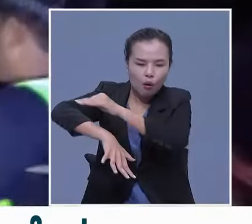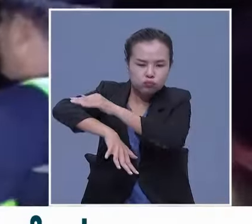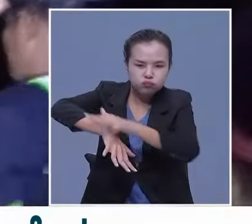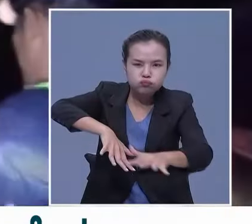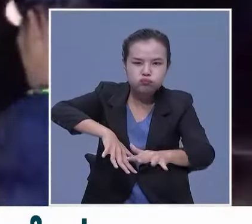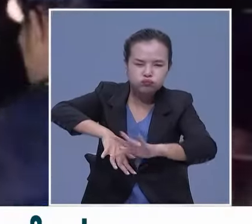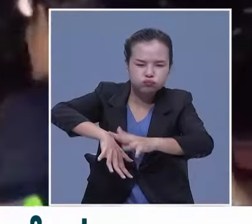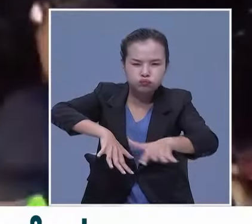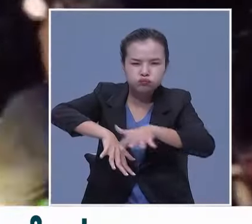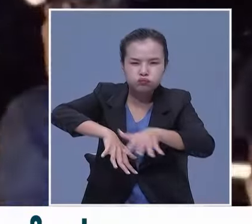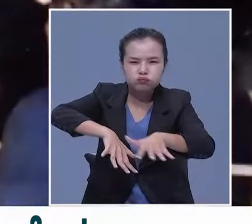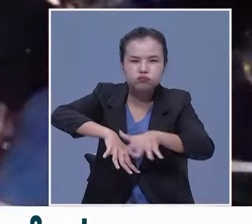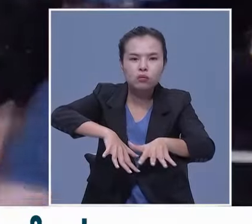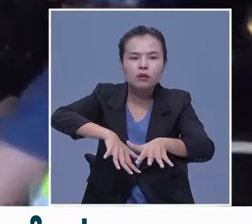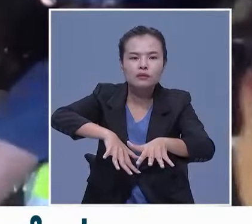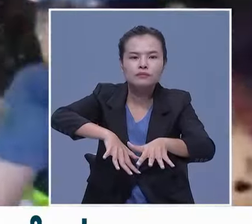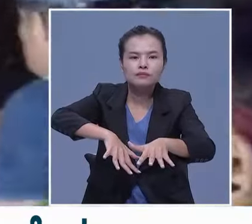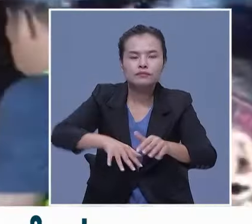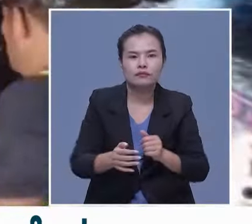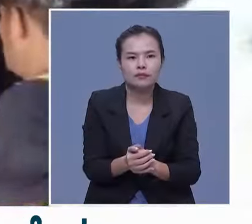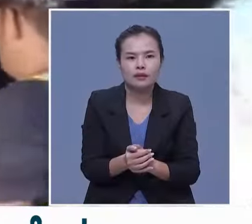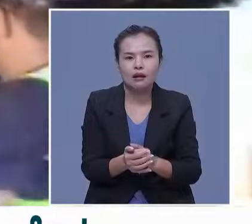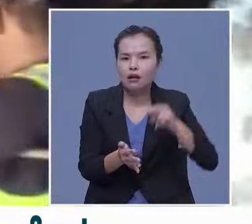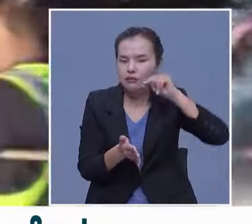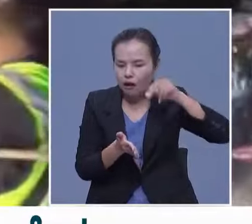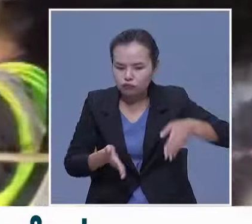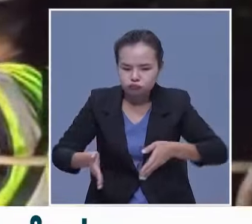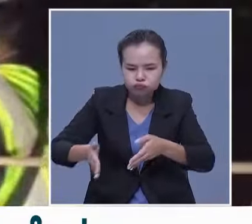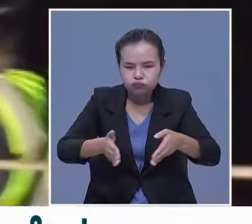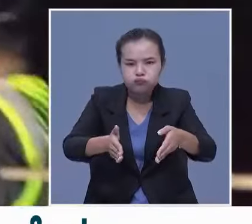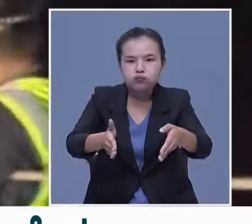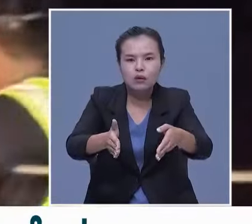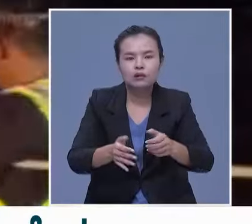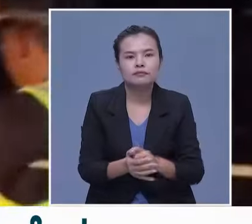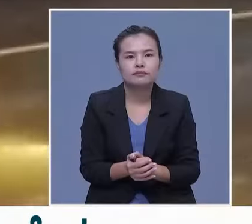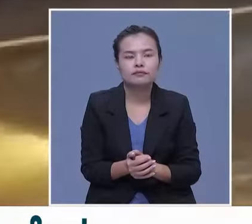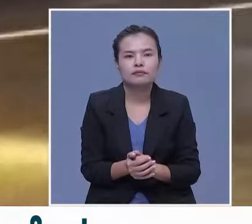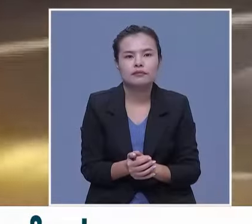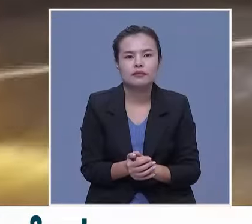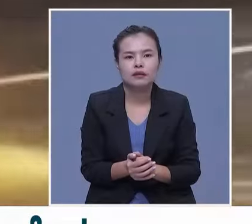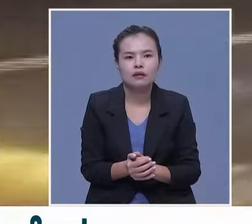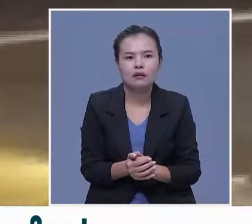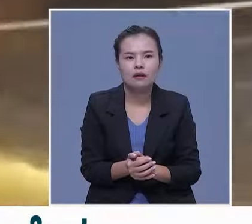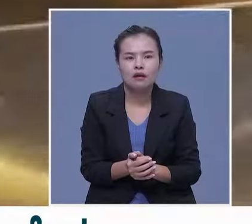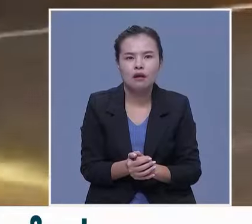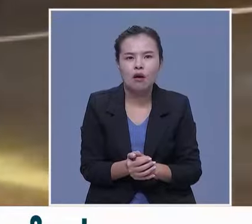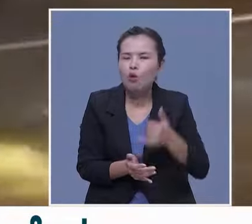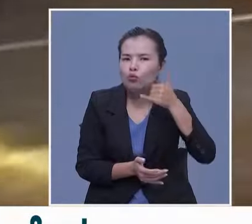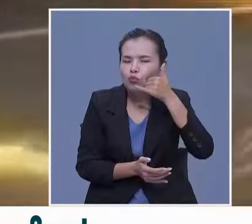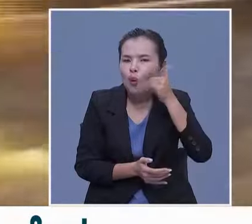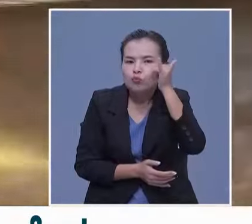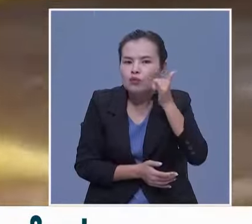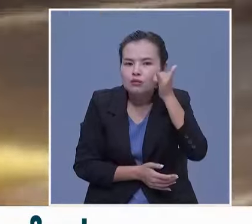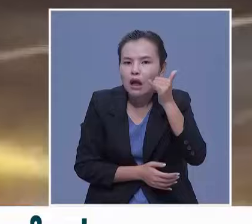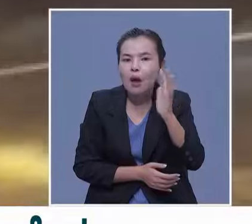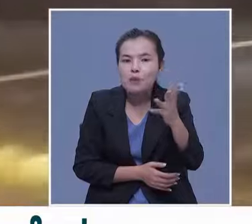ค่ะทำให้น้ำนั้นไหลผ่านคลองแก่งวังไฮเป็นจำนวนมากก็ไม่สามารถที่จะติดต่อกับคุณยายได้นะคะ